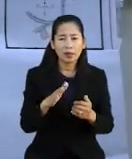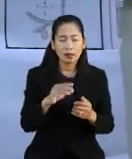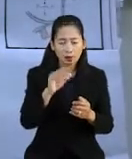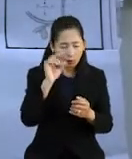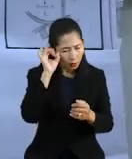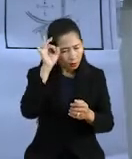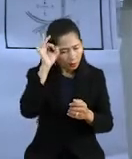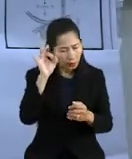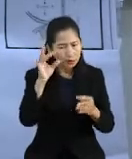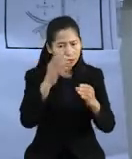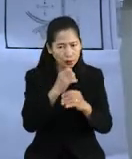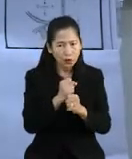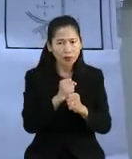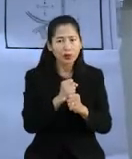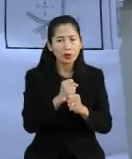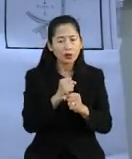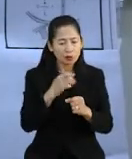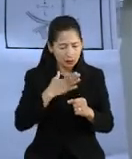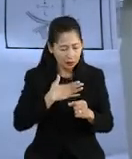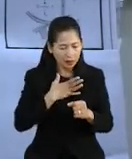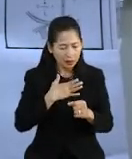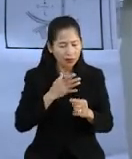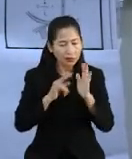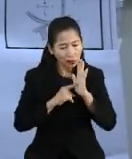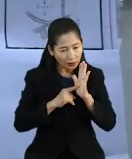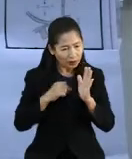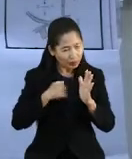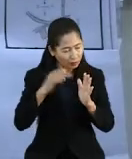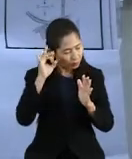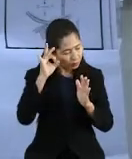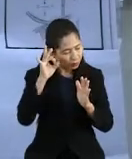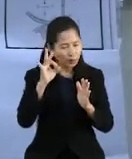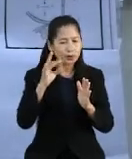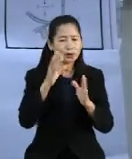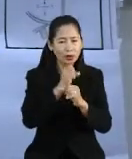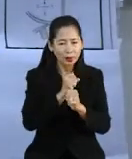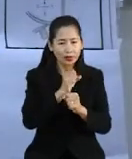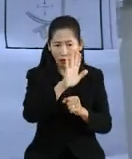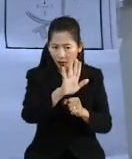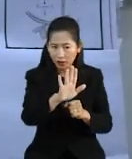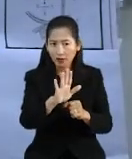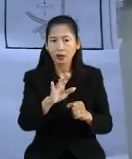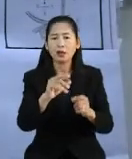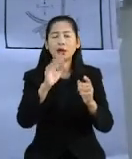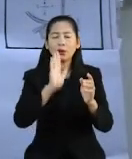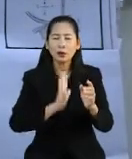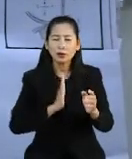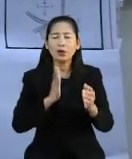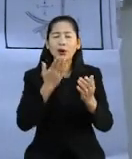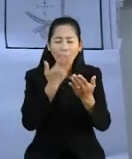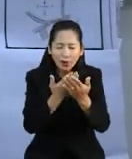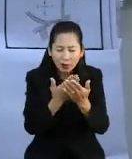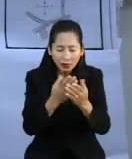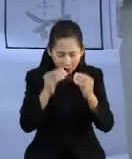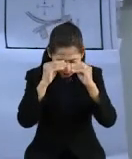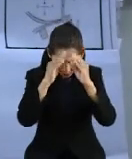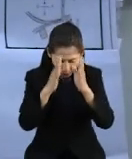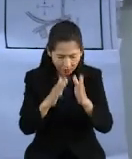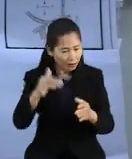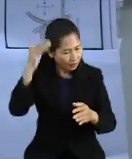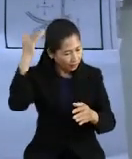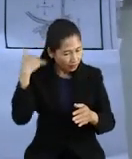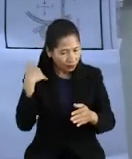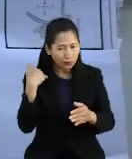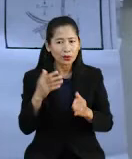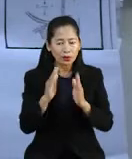cụ vào dù là con chọc ủ tại hồi nè cụ chọc vào dù là con chọc cứ con trời chạy bài ấy con chà xâm nuôn cua xóm cứ ta ác con nè cụ ác con chà